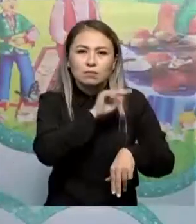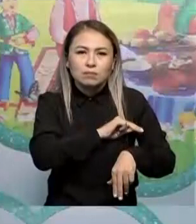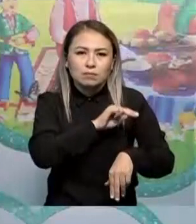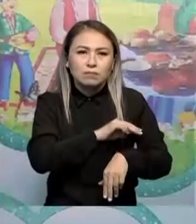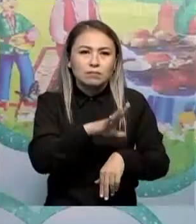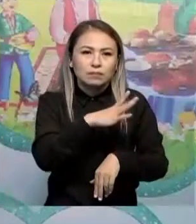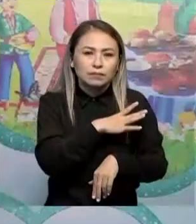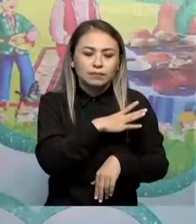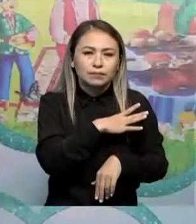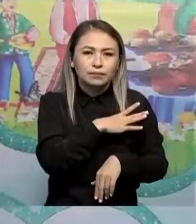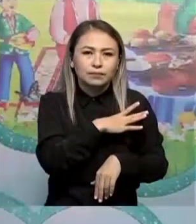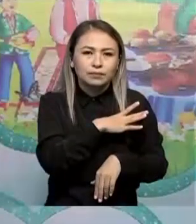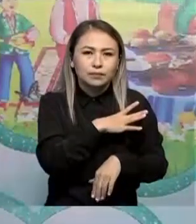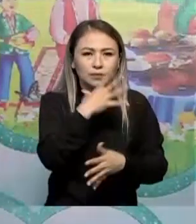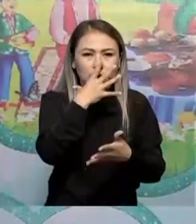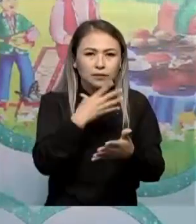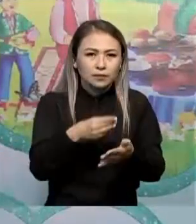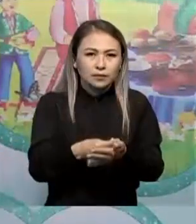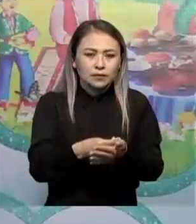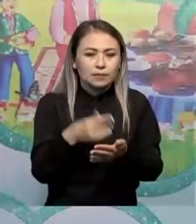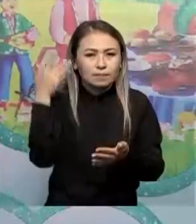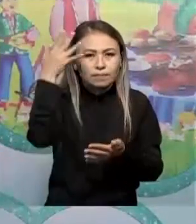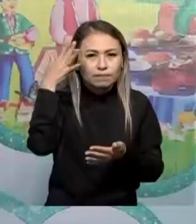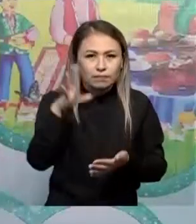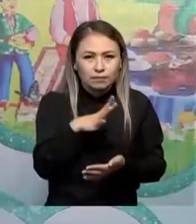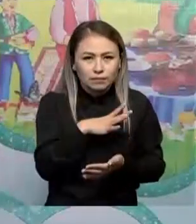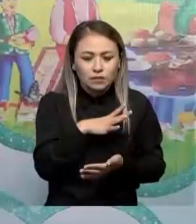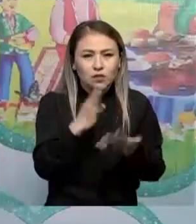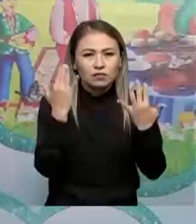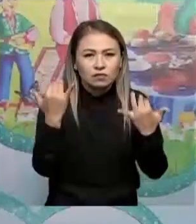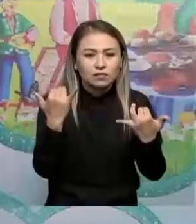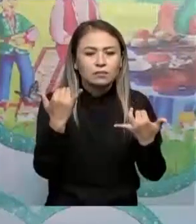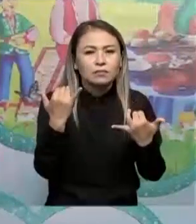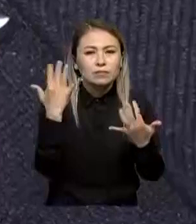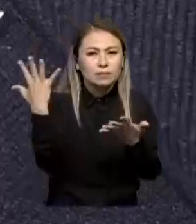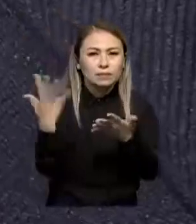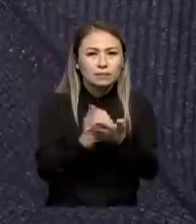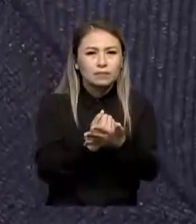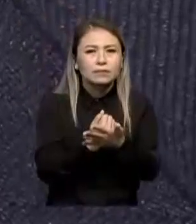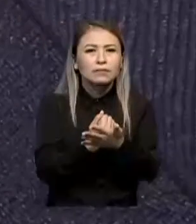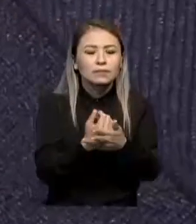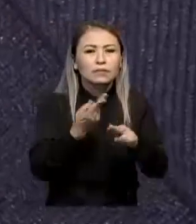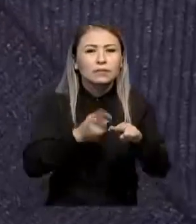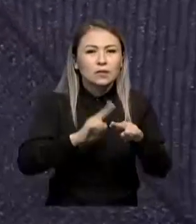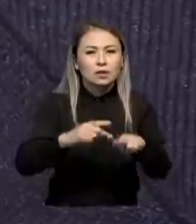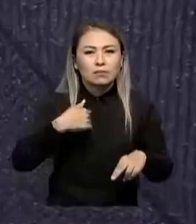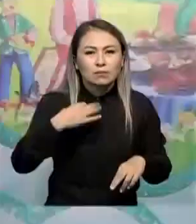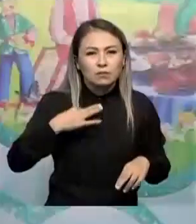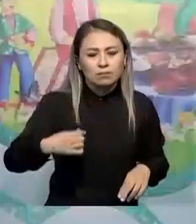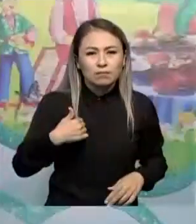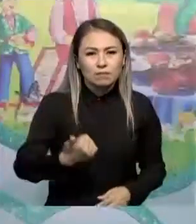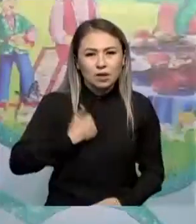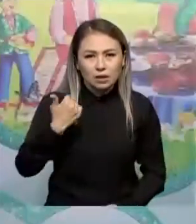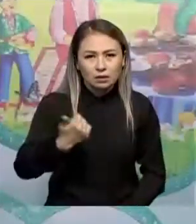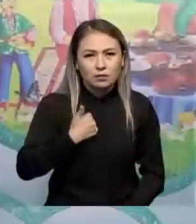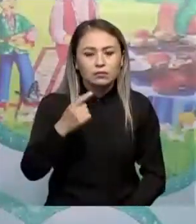армандадым. Өзіме мақсат қойдым. Қазіргі таңда мақсатым орындалды. Батырдың ұлымын деген мен мақтан етемін.